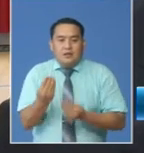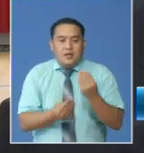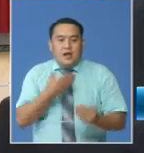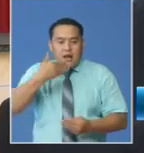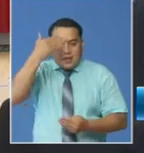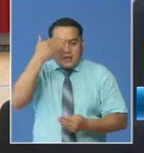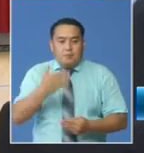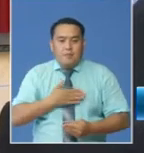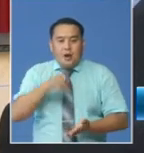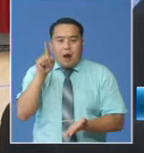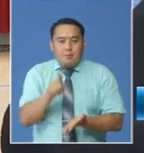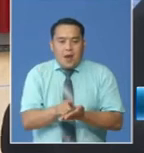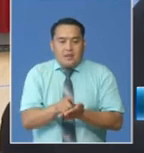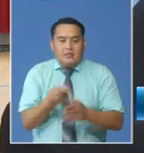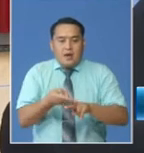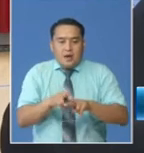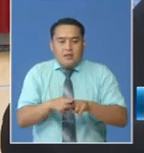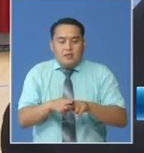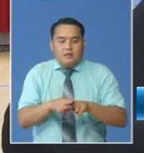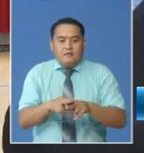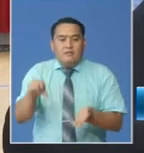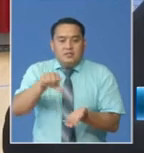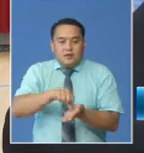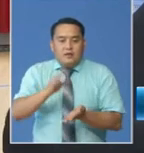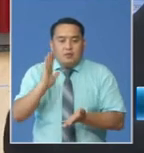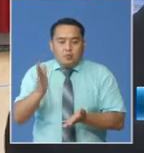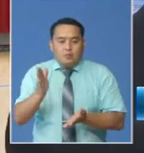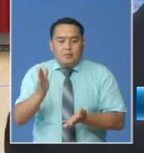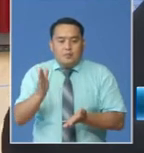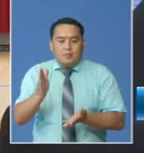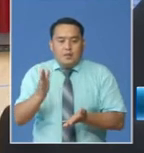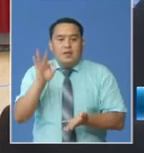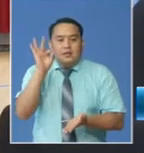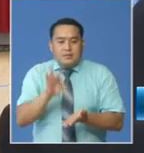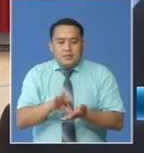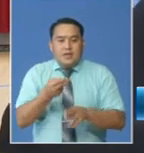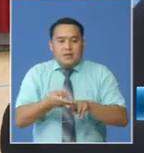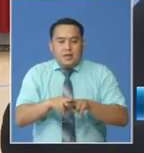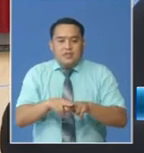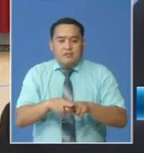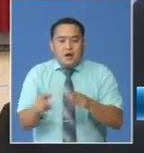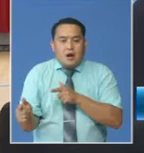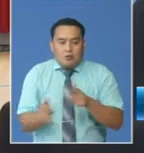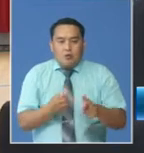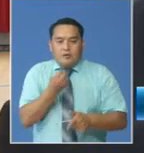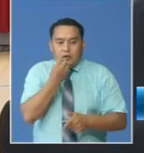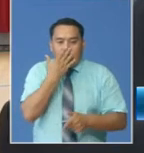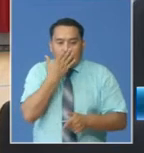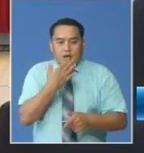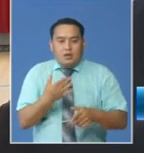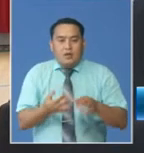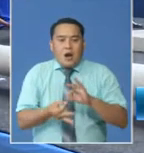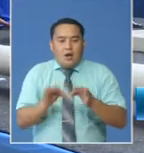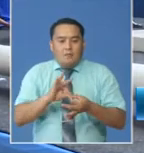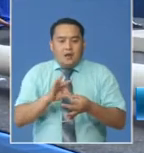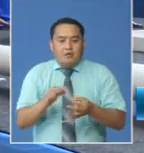мы должны этих ребят выставлять. Ну, цель наша вот, готовить в Токио.